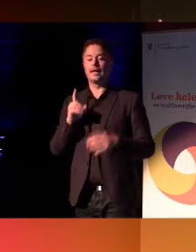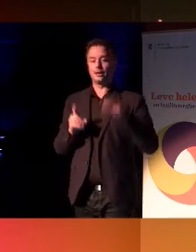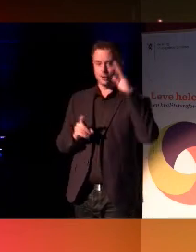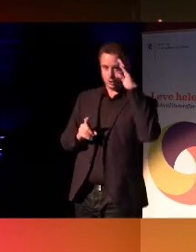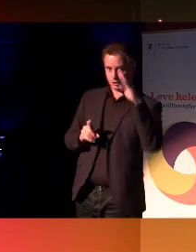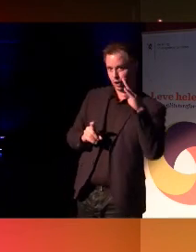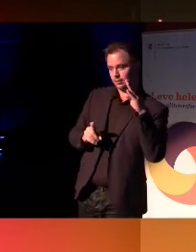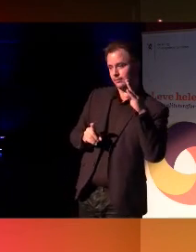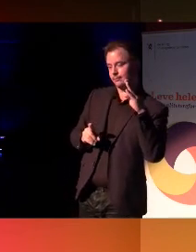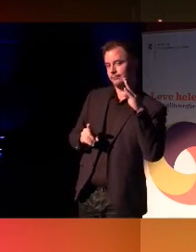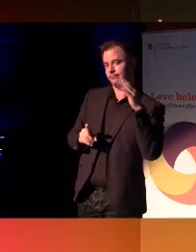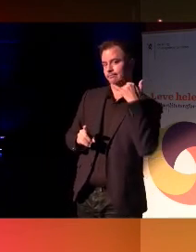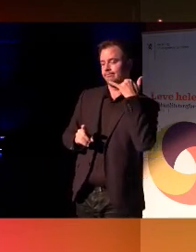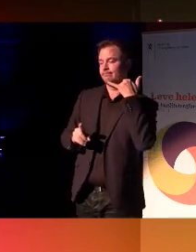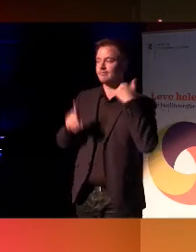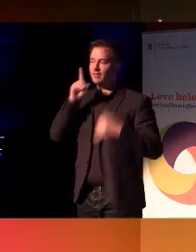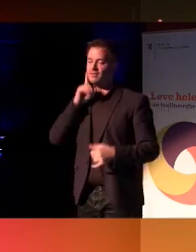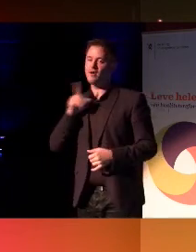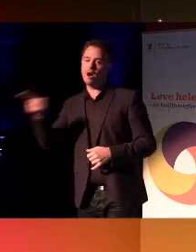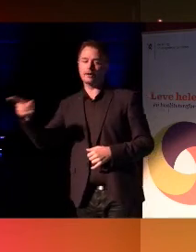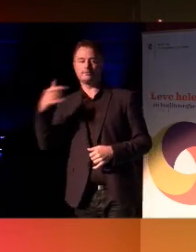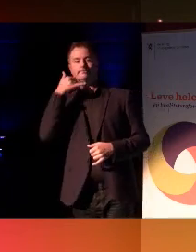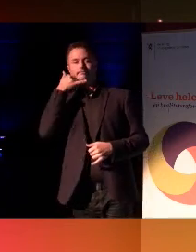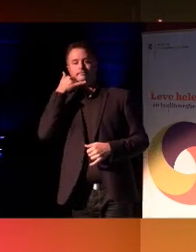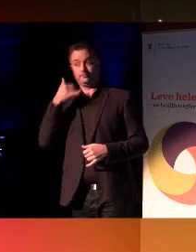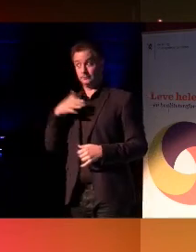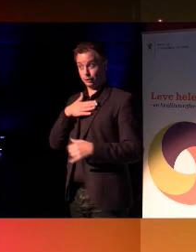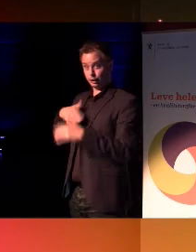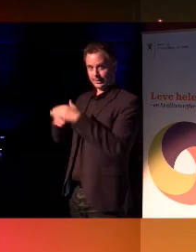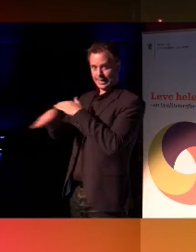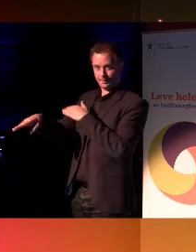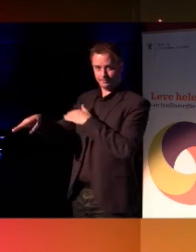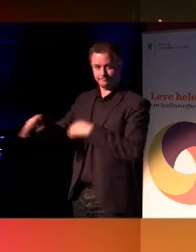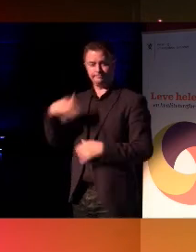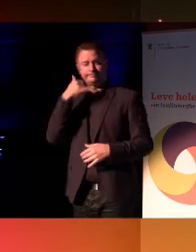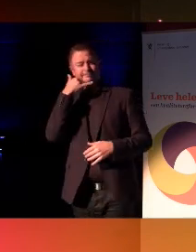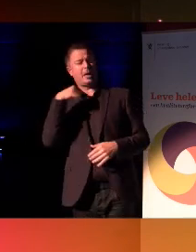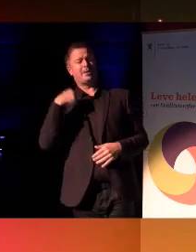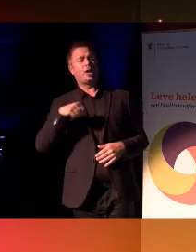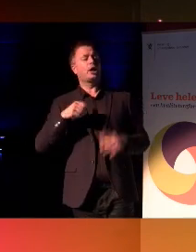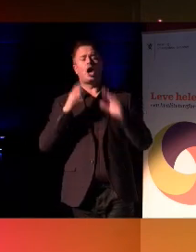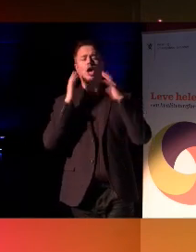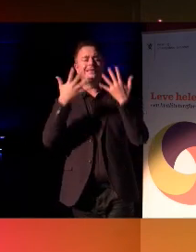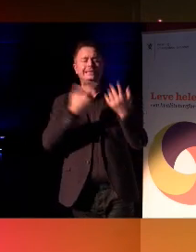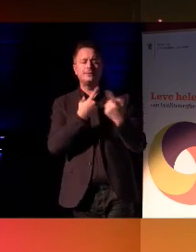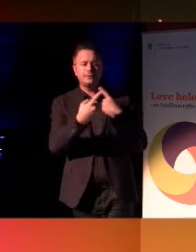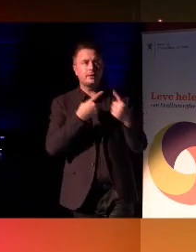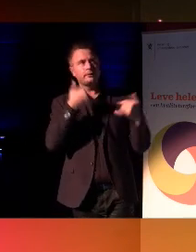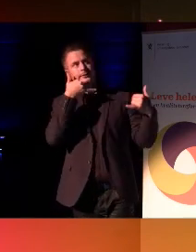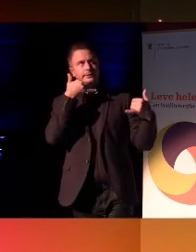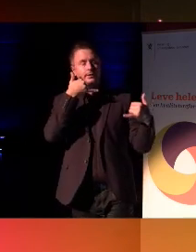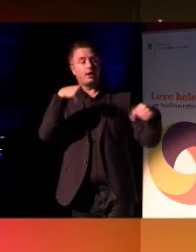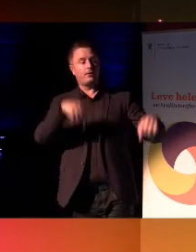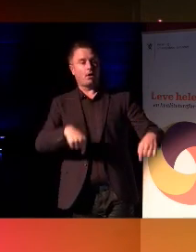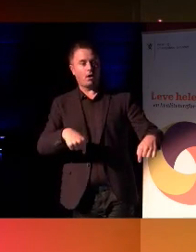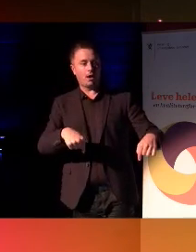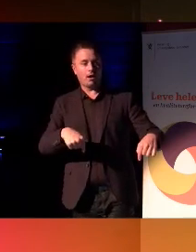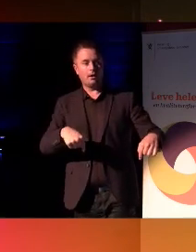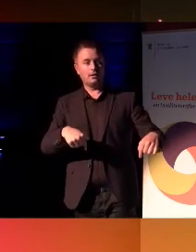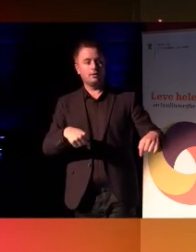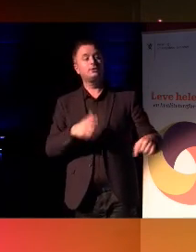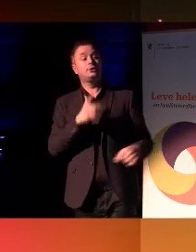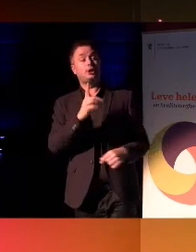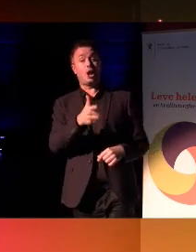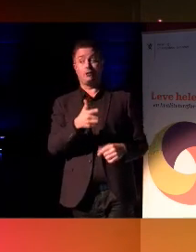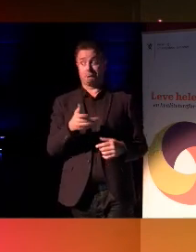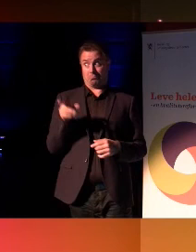sin far på sykehjemmet. Hvor faren svarer, nei, beklager, jeg har ikke tid til å snakke med deg nå. Fordi at du skjønner,